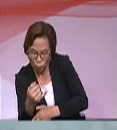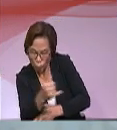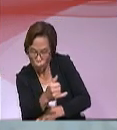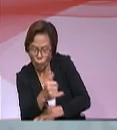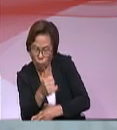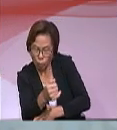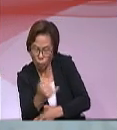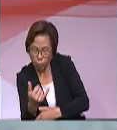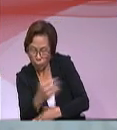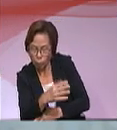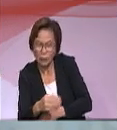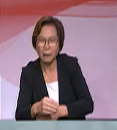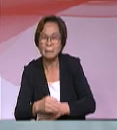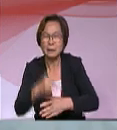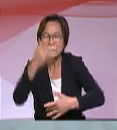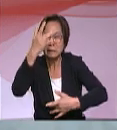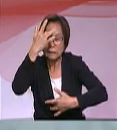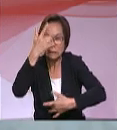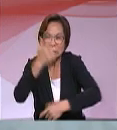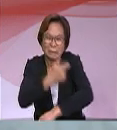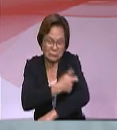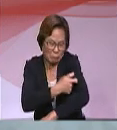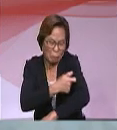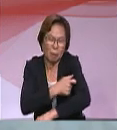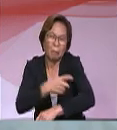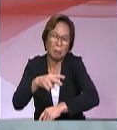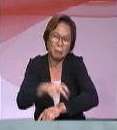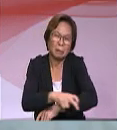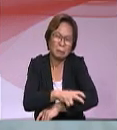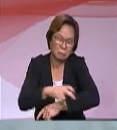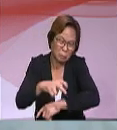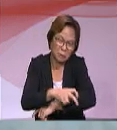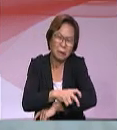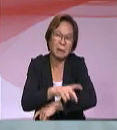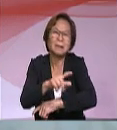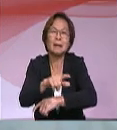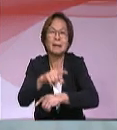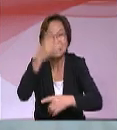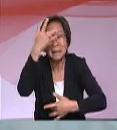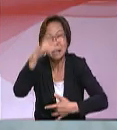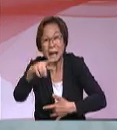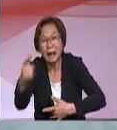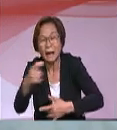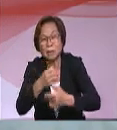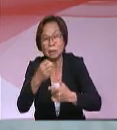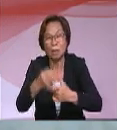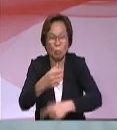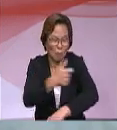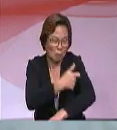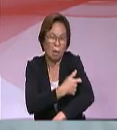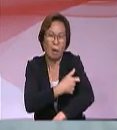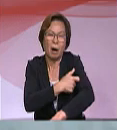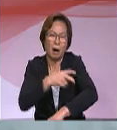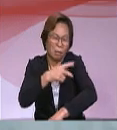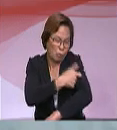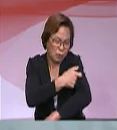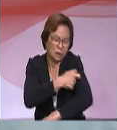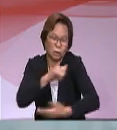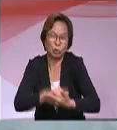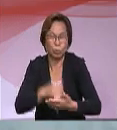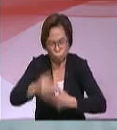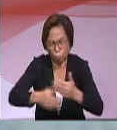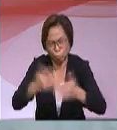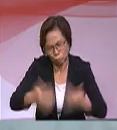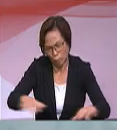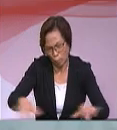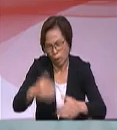juga kesan samping virus tersebut dan kualiti virus tersebut, vaksin tersebut. Dan proses telah dijalankan,